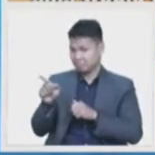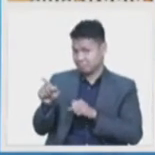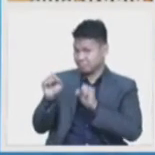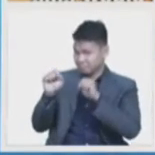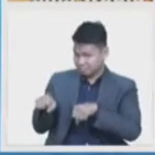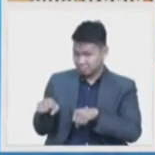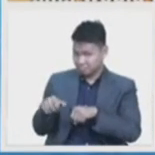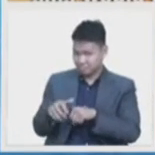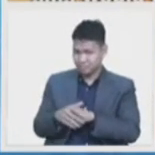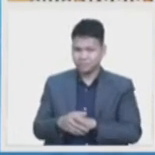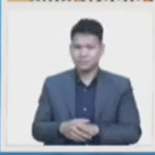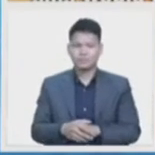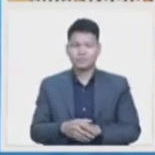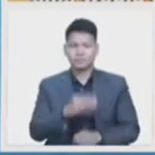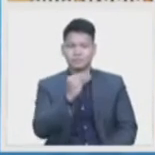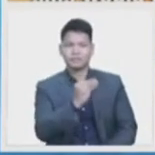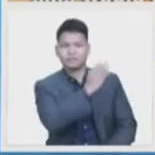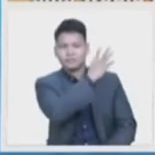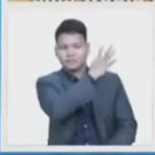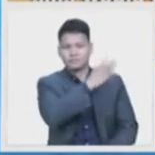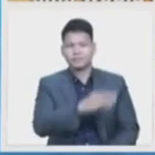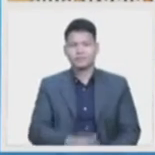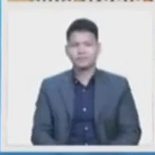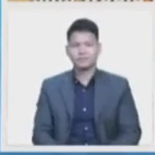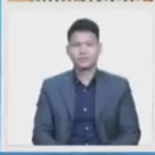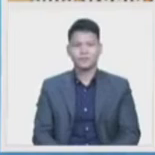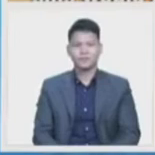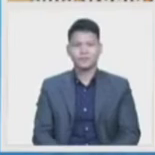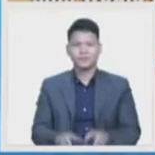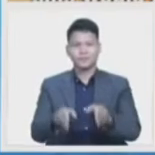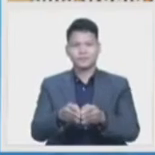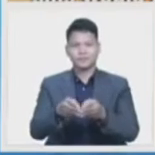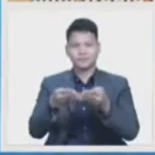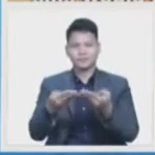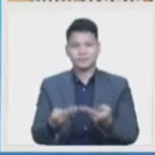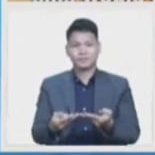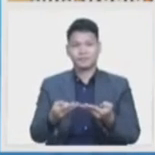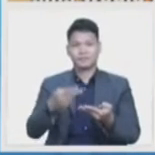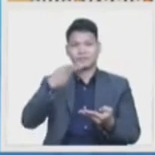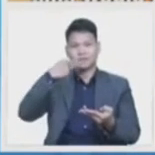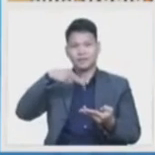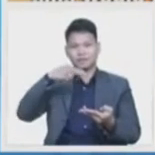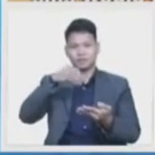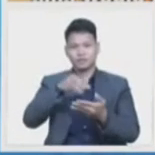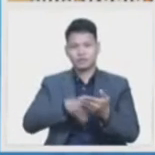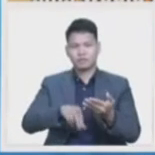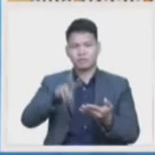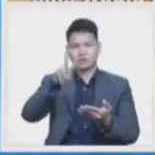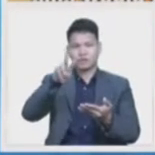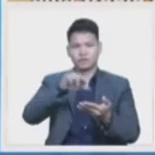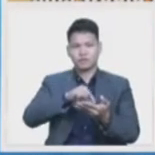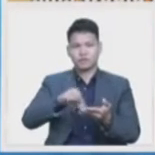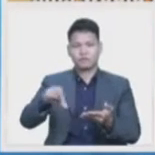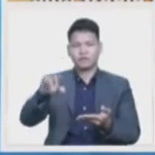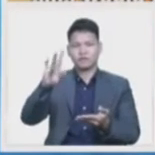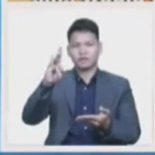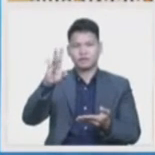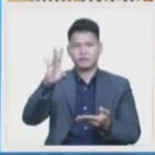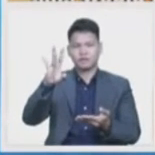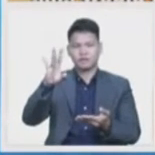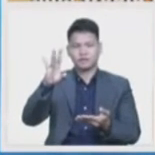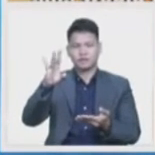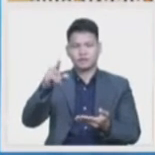ang versikulo 17-18 sa Hebrehanon 2, "Busa kinahanglan nga pagayimuon